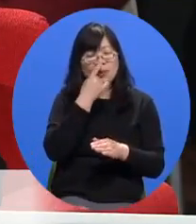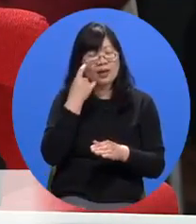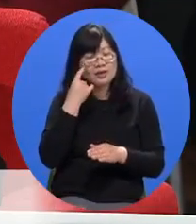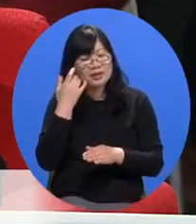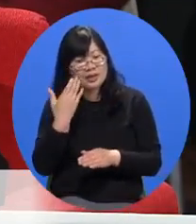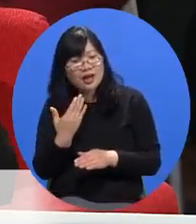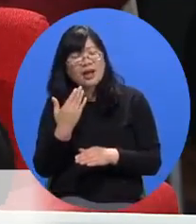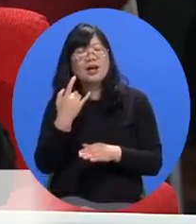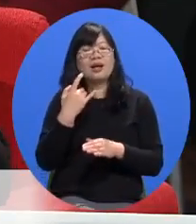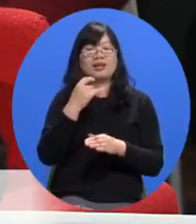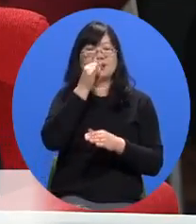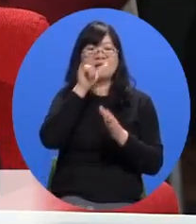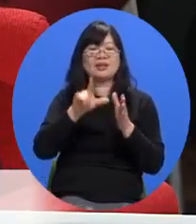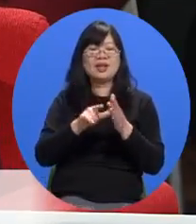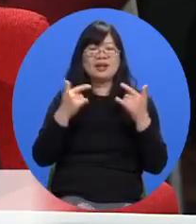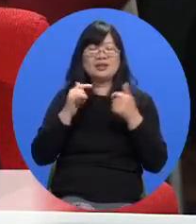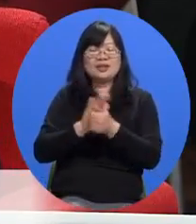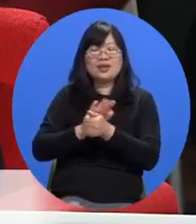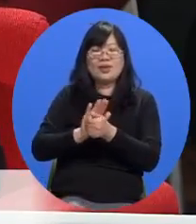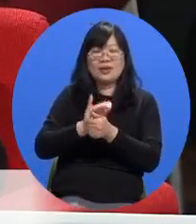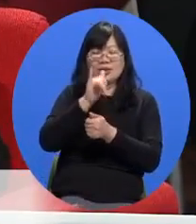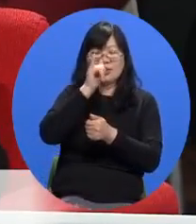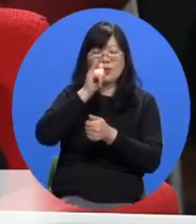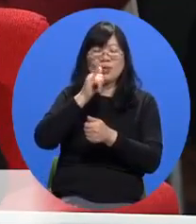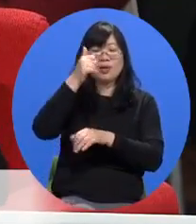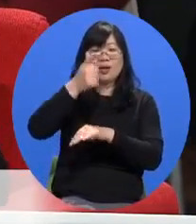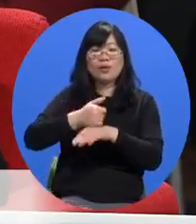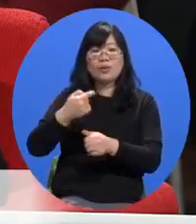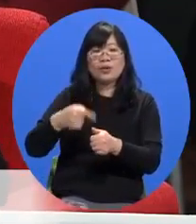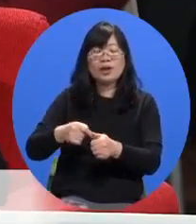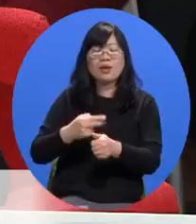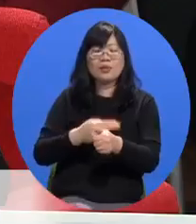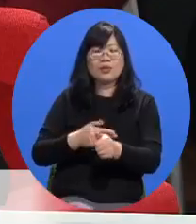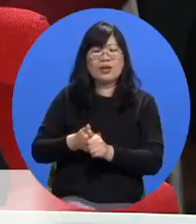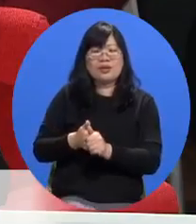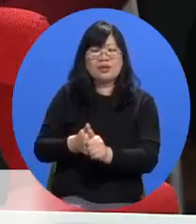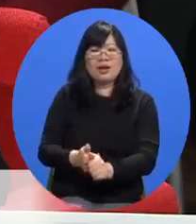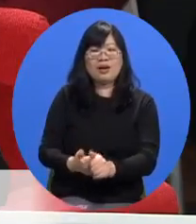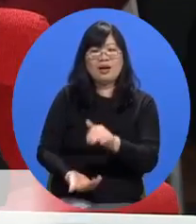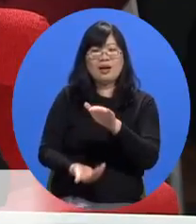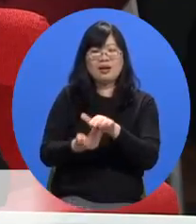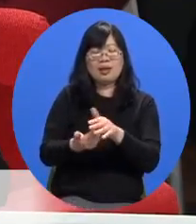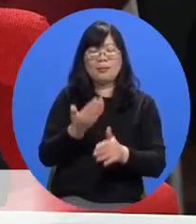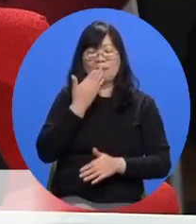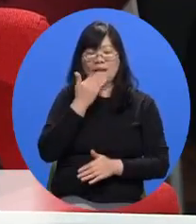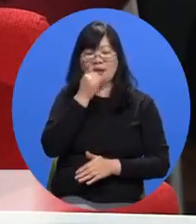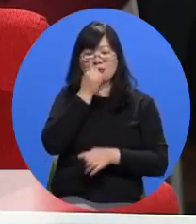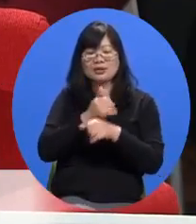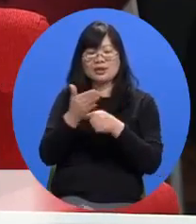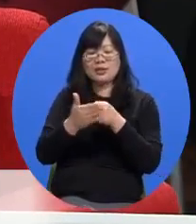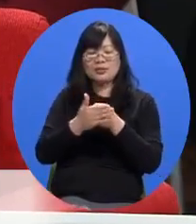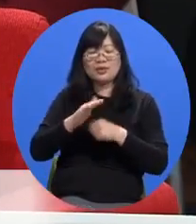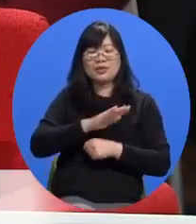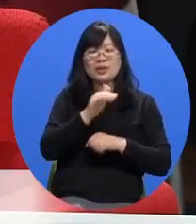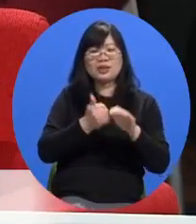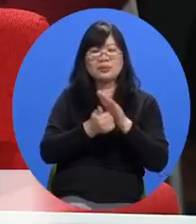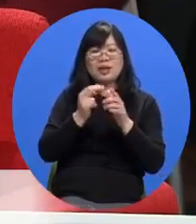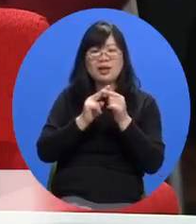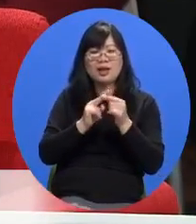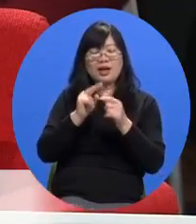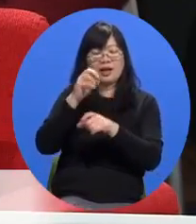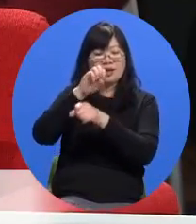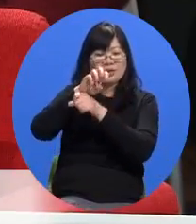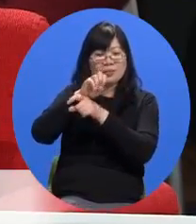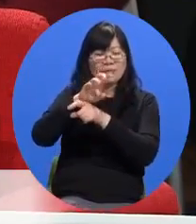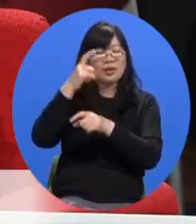이렇게 생각할 때 우리는 늘 격려하고 결국은 교육은 교사에 의해서 우리가 이루어질 수밖에 없기 때문에 네. 우리의 희망과 등불로